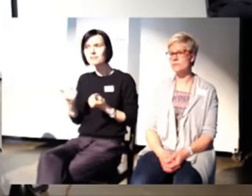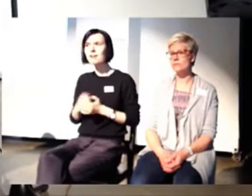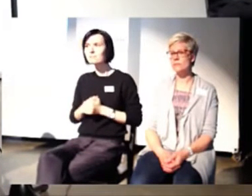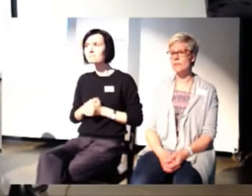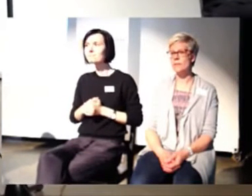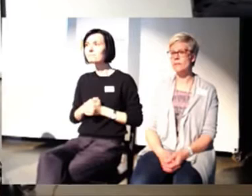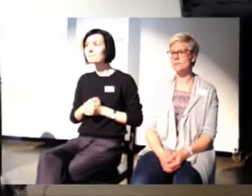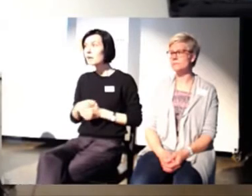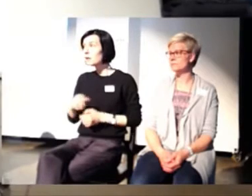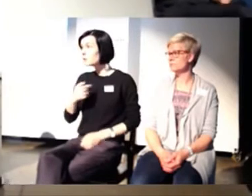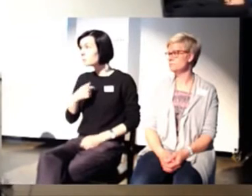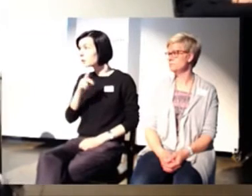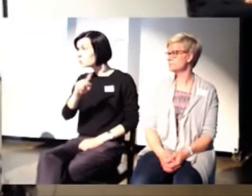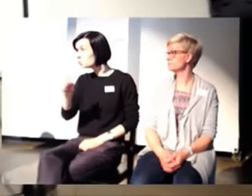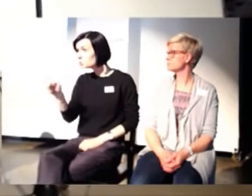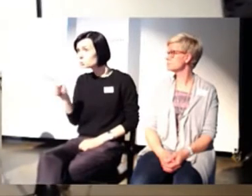olisiko teidän mielestä ok, jos